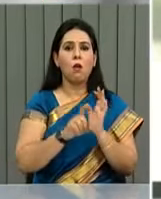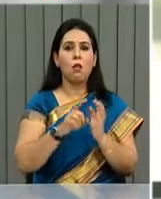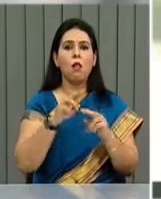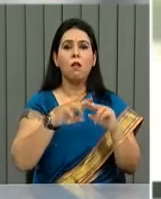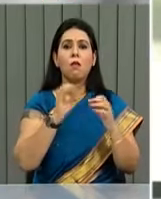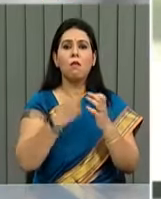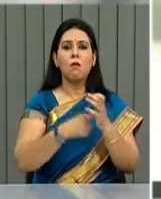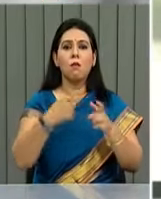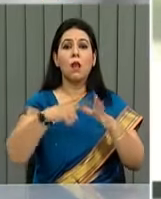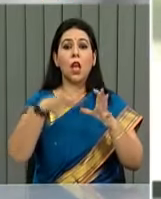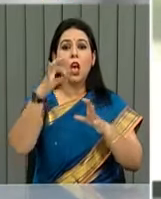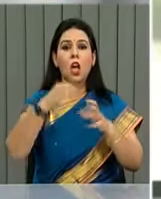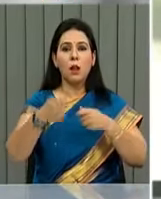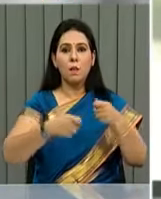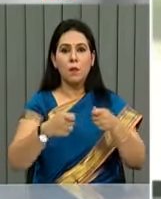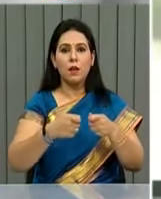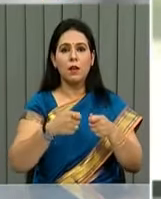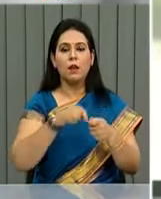फॉर्मल इकोनॉमी है